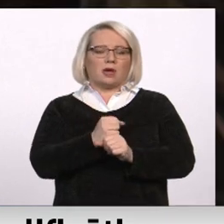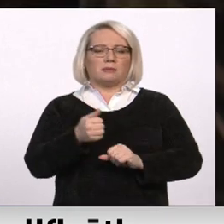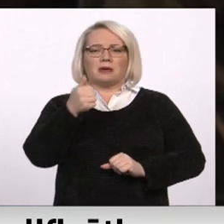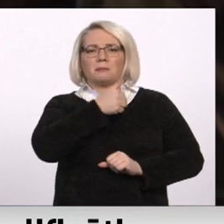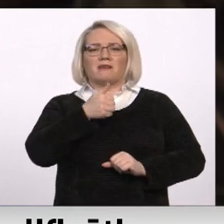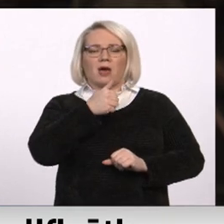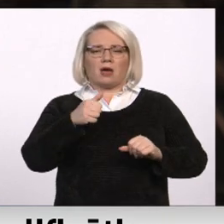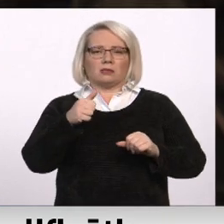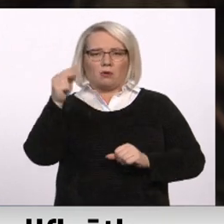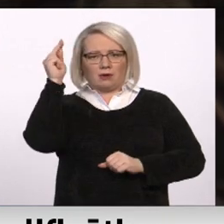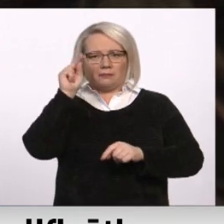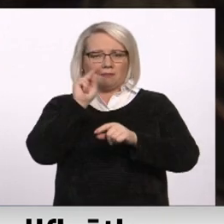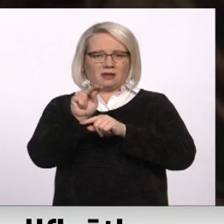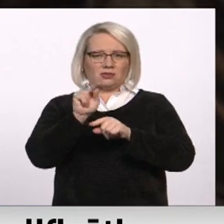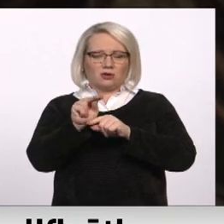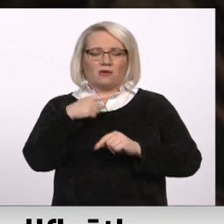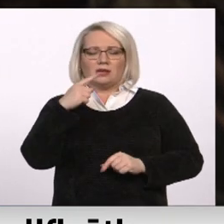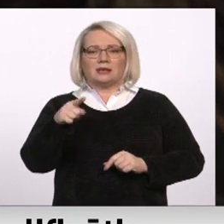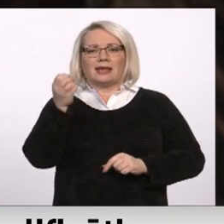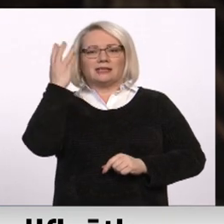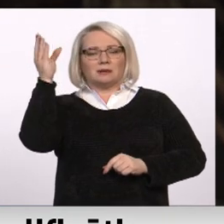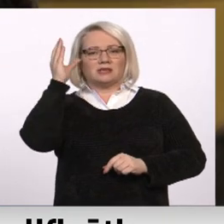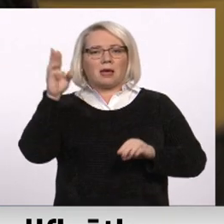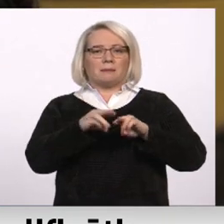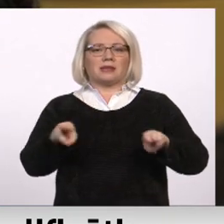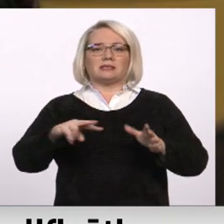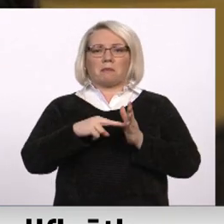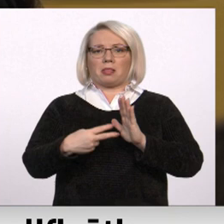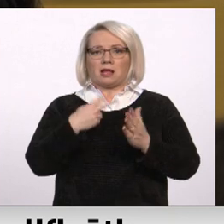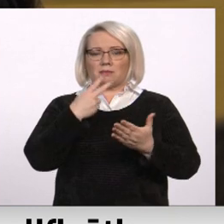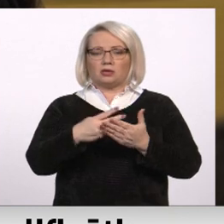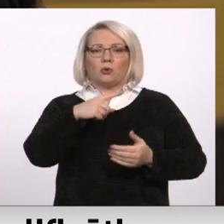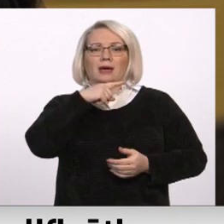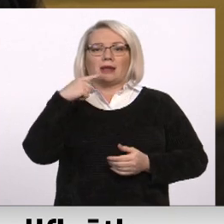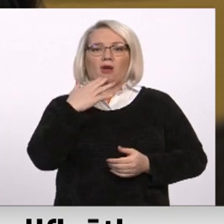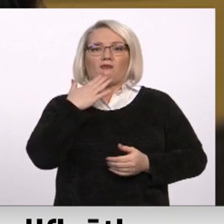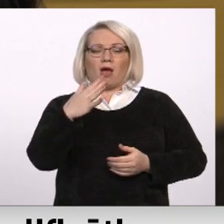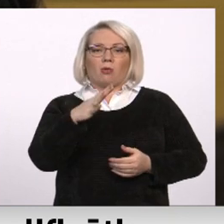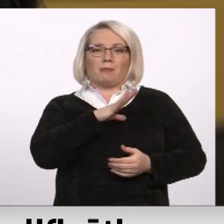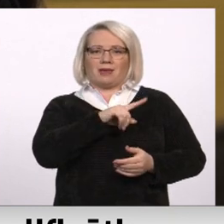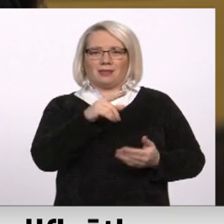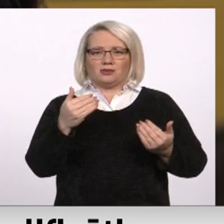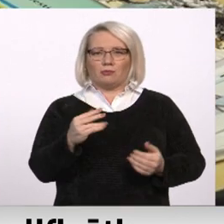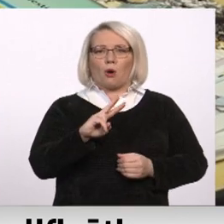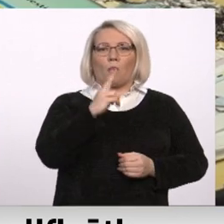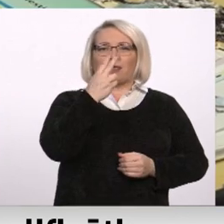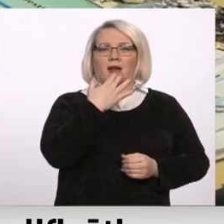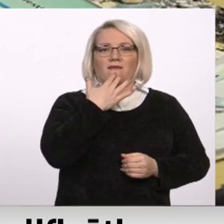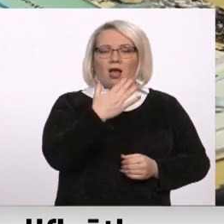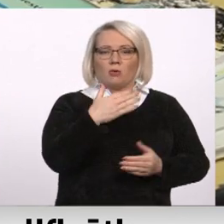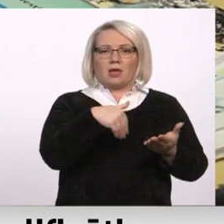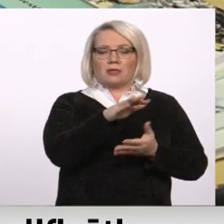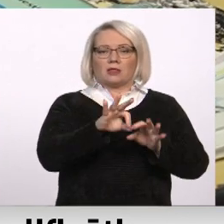izglītību. Jāpiemin, ka Izglītības un zinātnes ministrijas plāns paredz no krievu valodas kā otrās mācību valodas atteikties, sākot